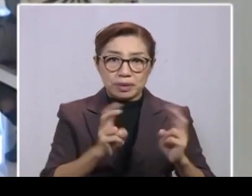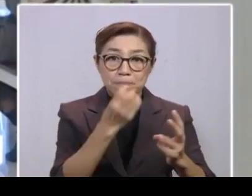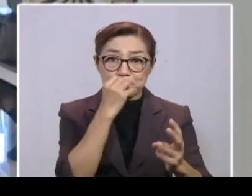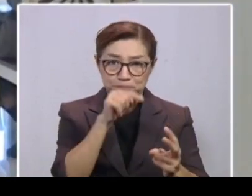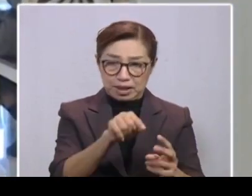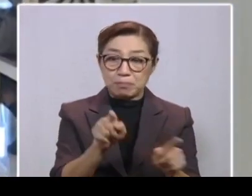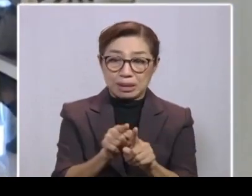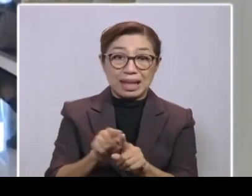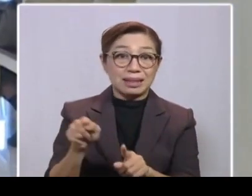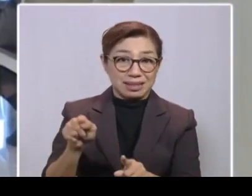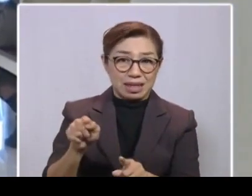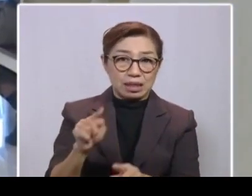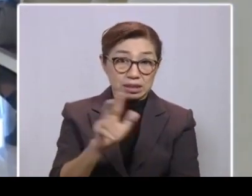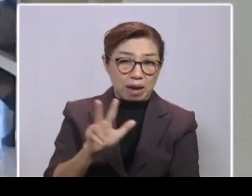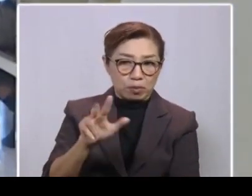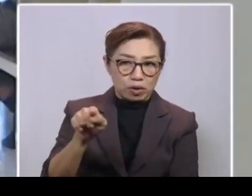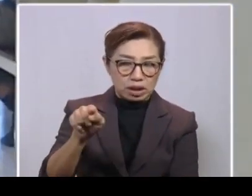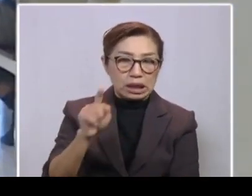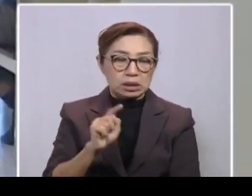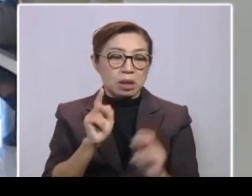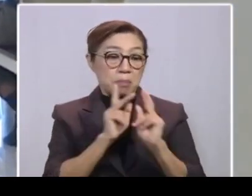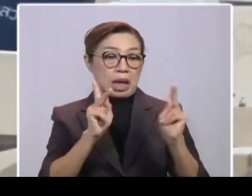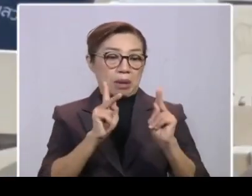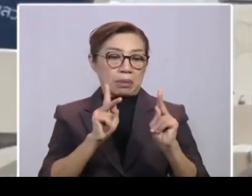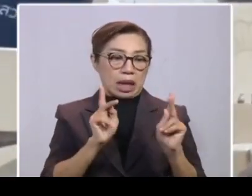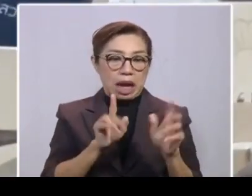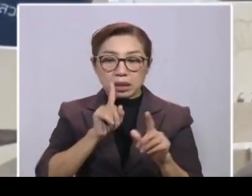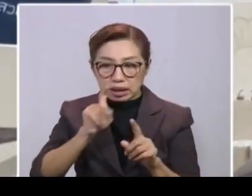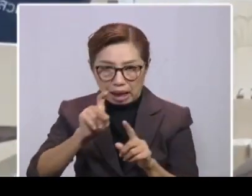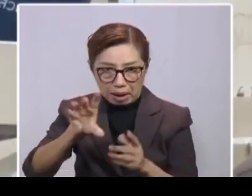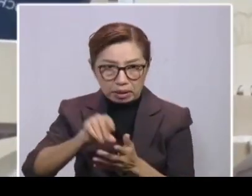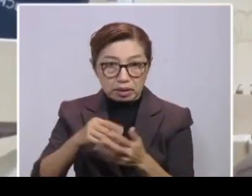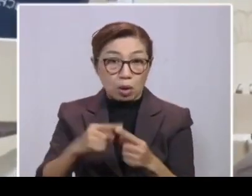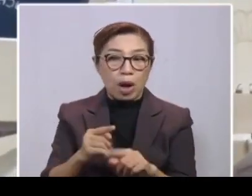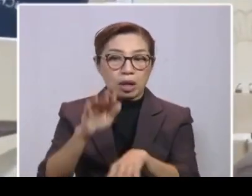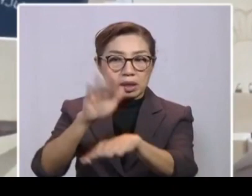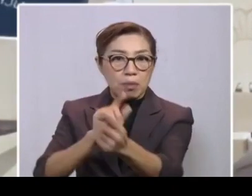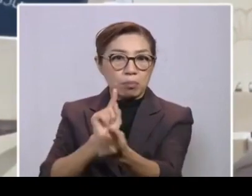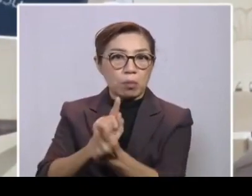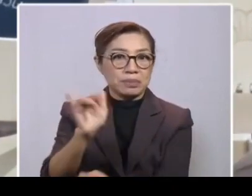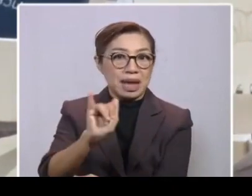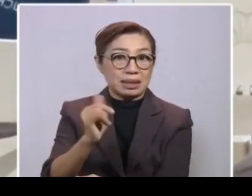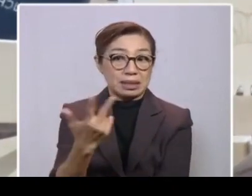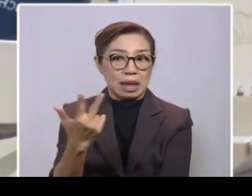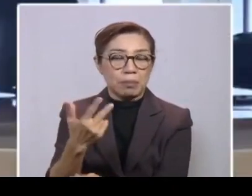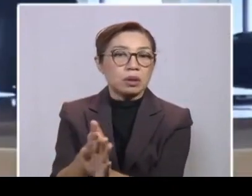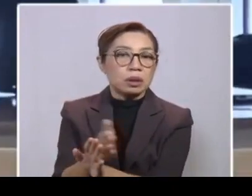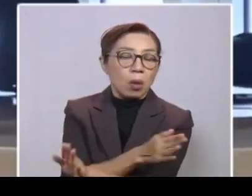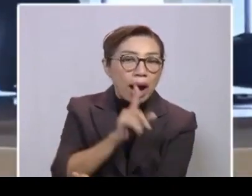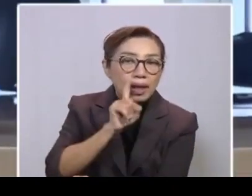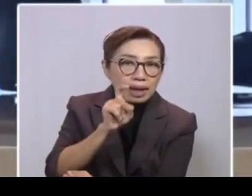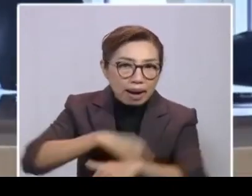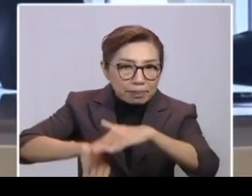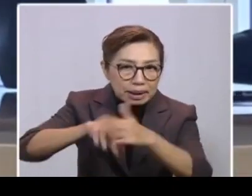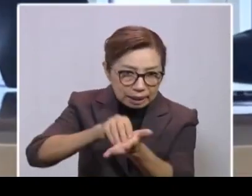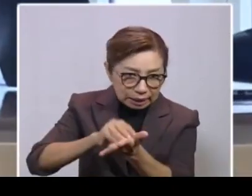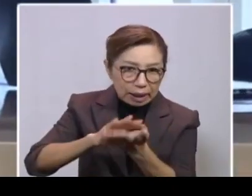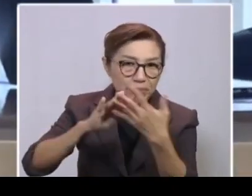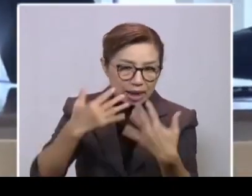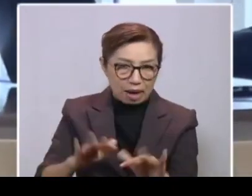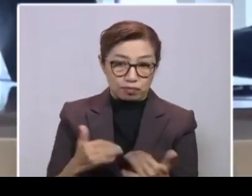ครับเห็นว่ามีการตั้งคณะกรรมการสอบแต่ว่ายังไม่ได้เรียกมาในวันนี้นะครับมีการสอบปากคำไปเบื้องต้น